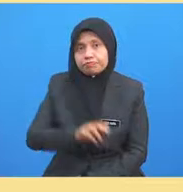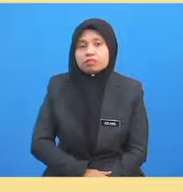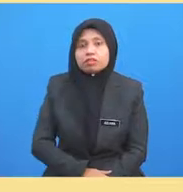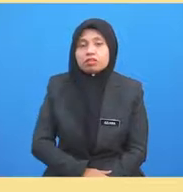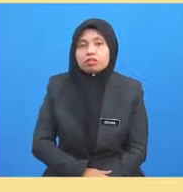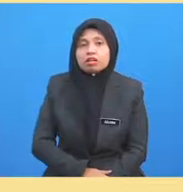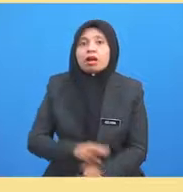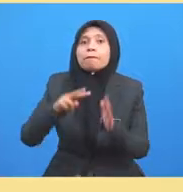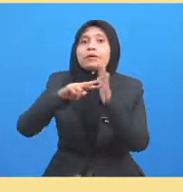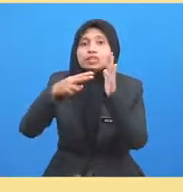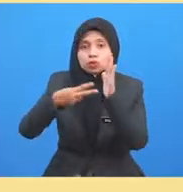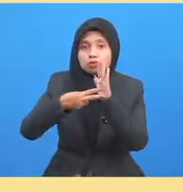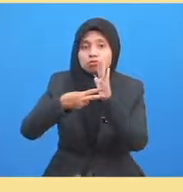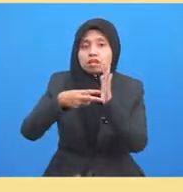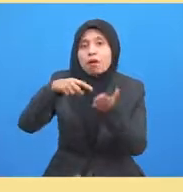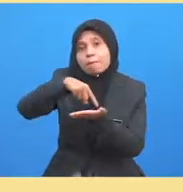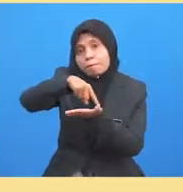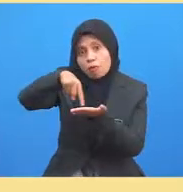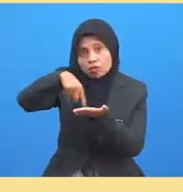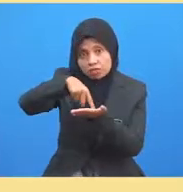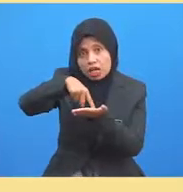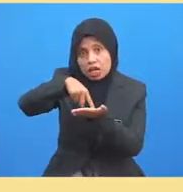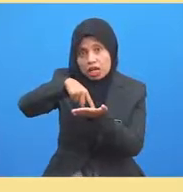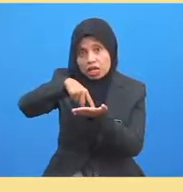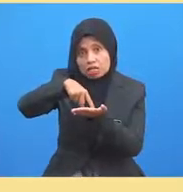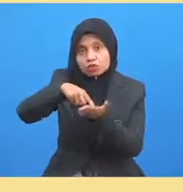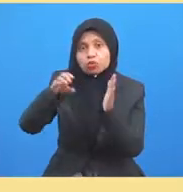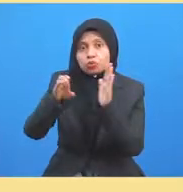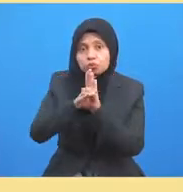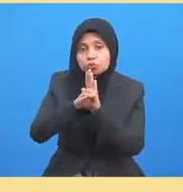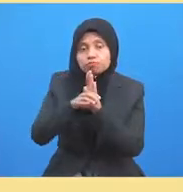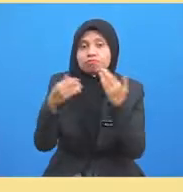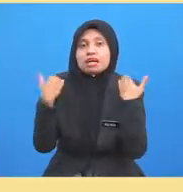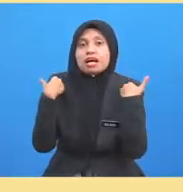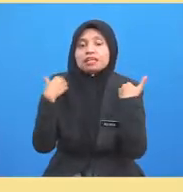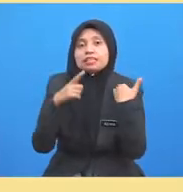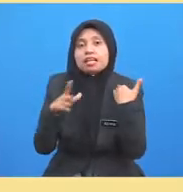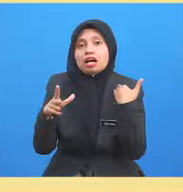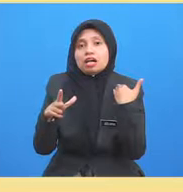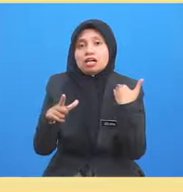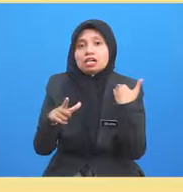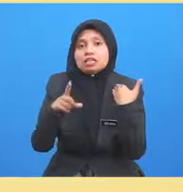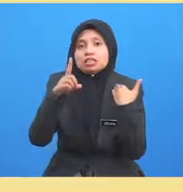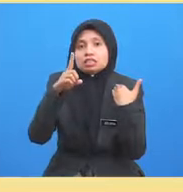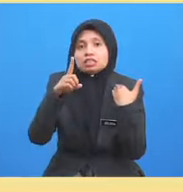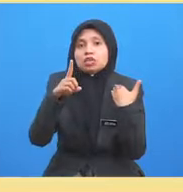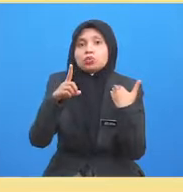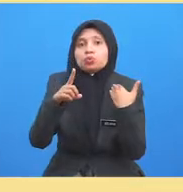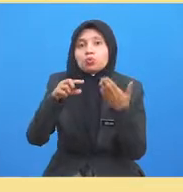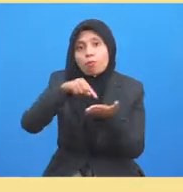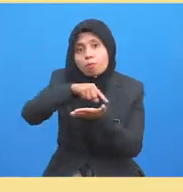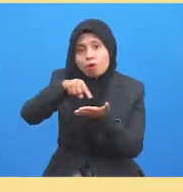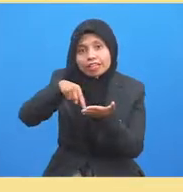Definisi model olokan. Model olokan, mock-up, merupakan sebuah model yang